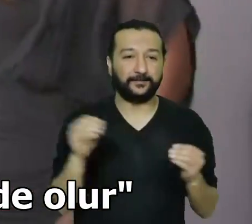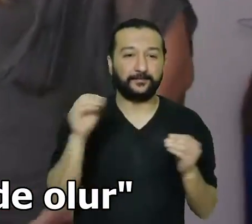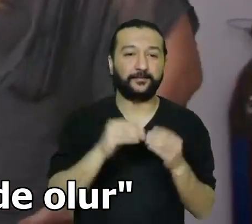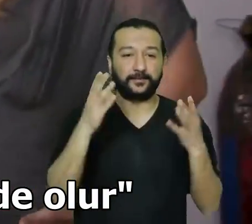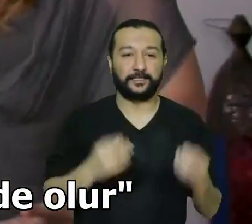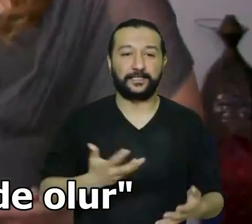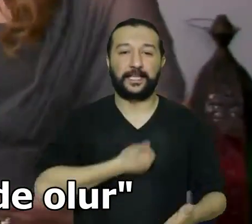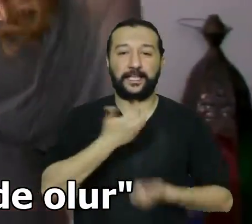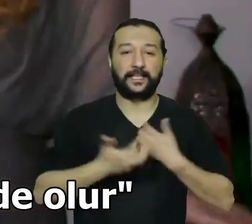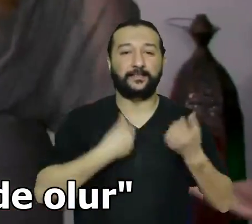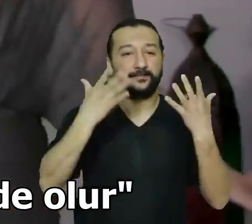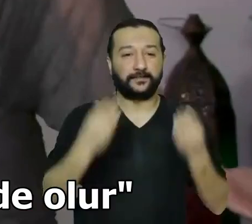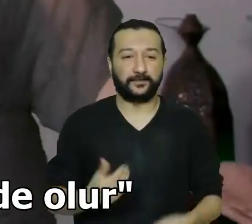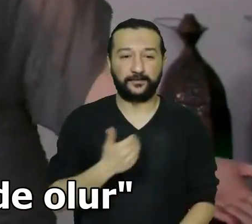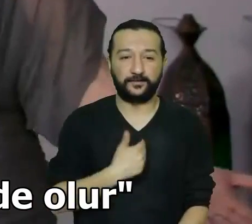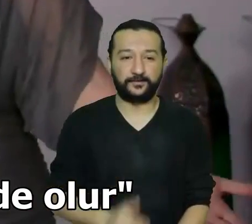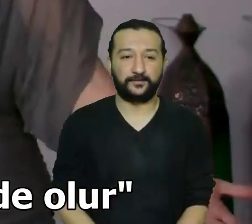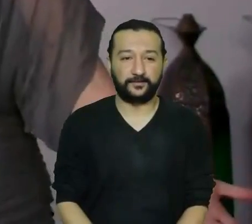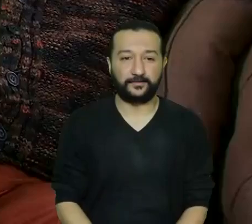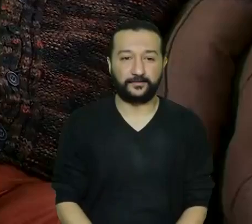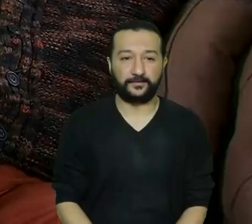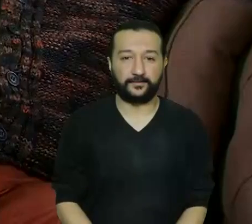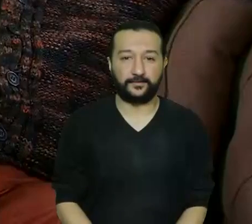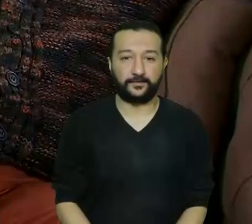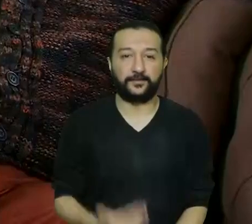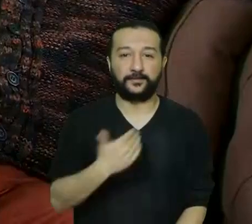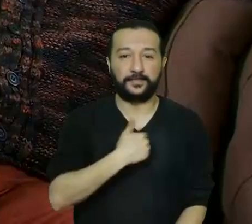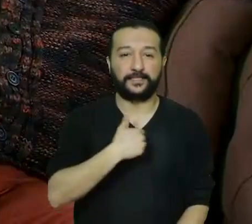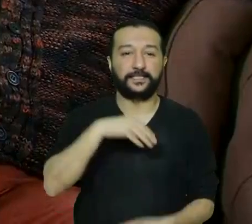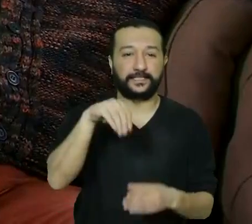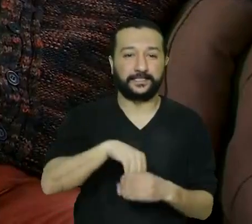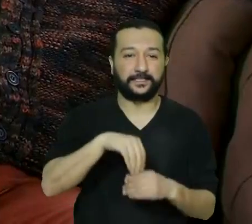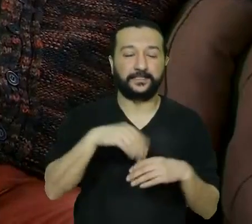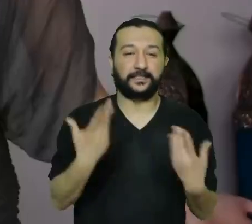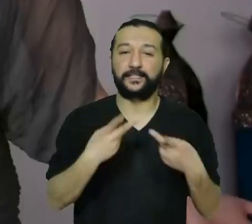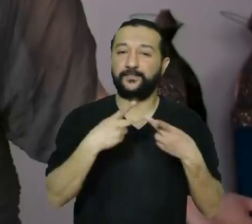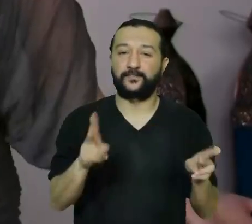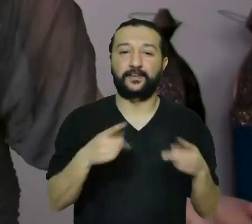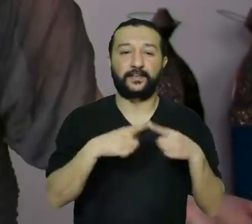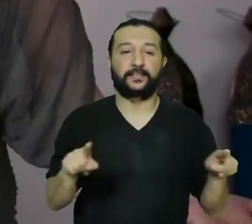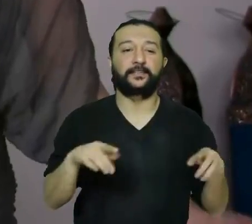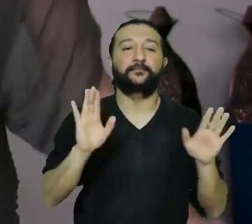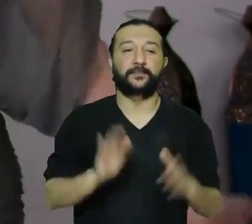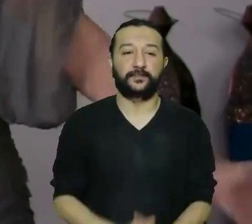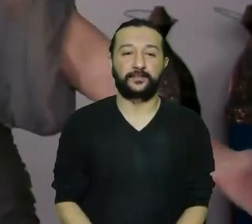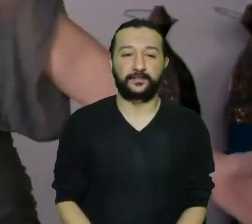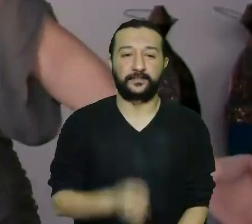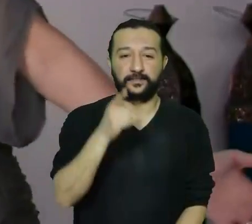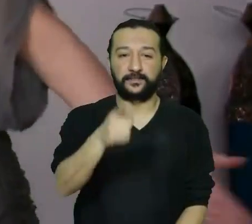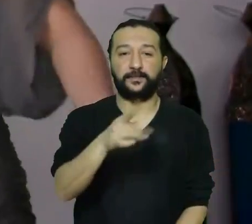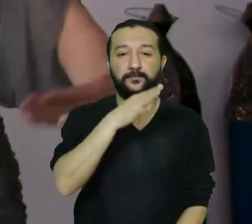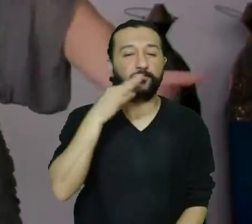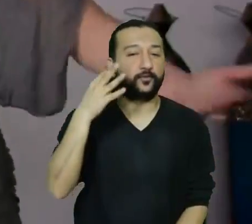illesem, acı çeksem de olur. Benim için fark etmez.